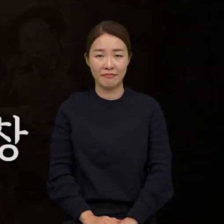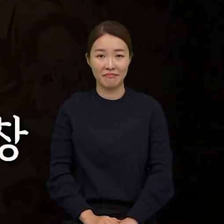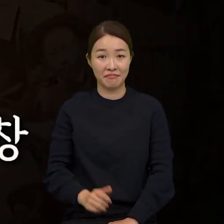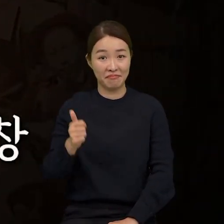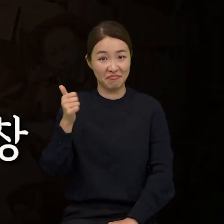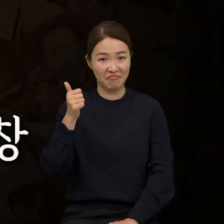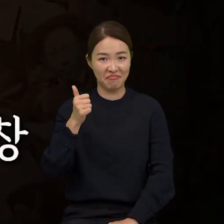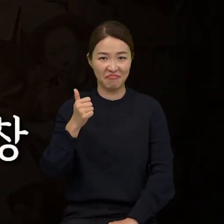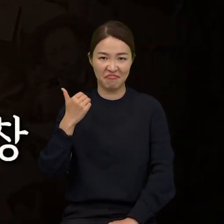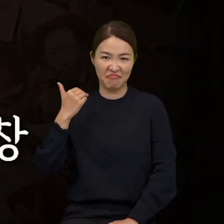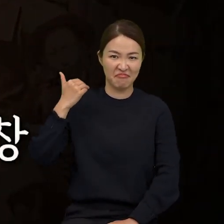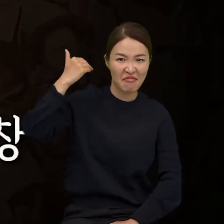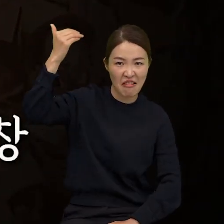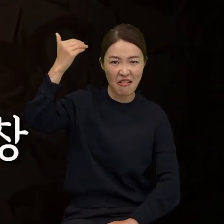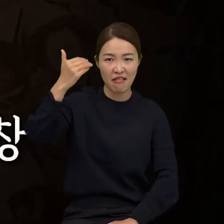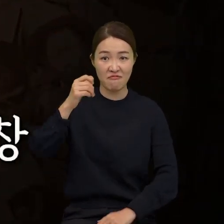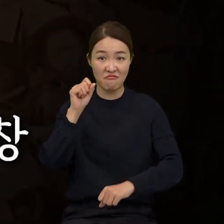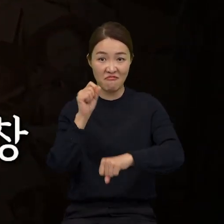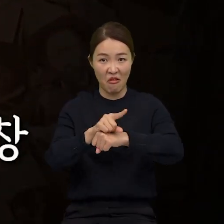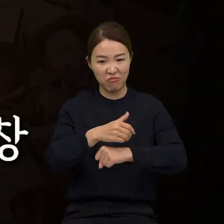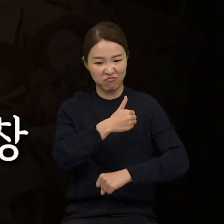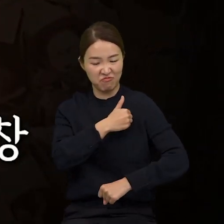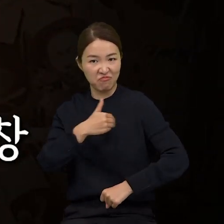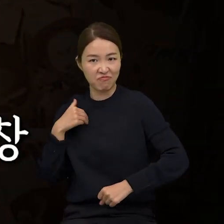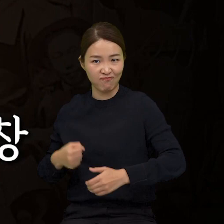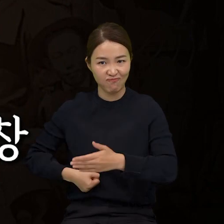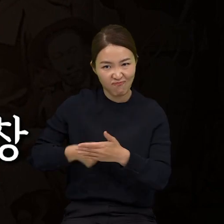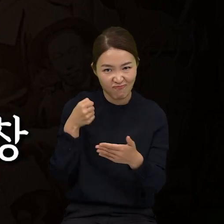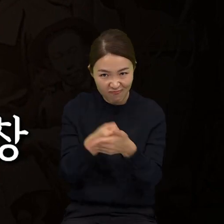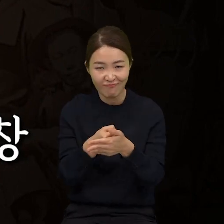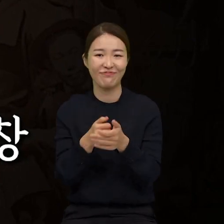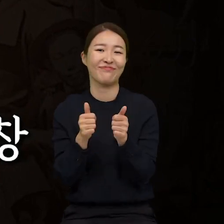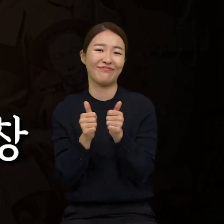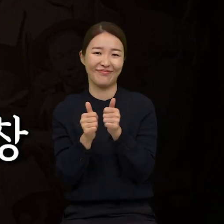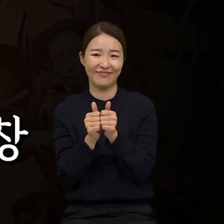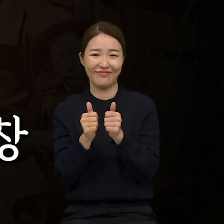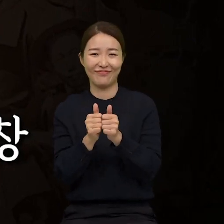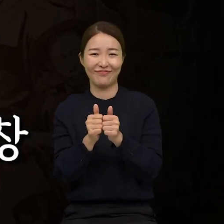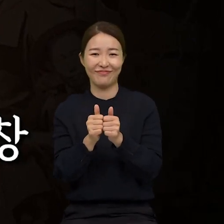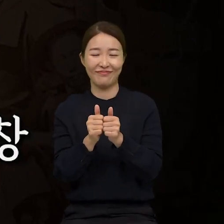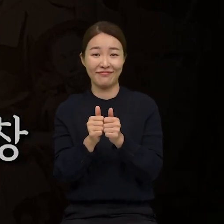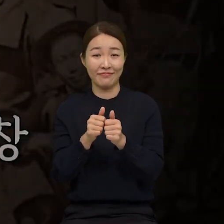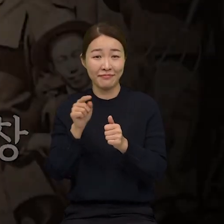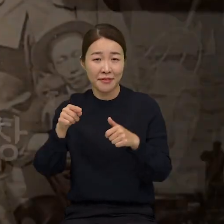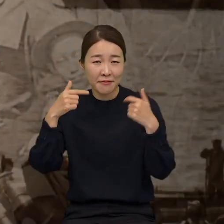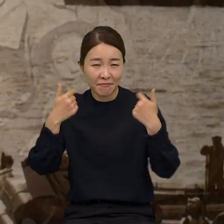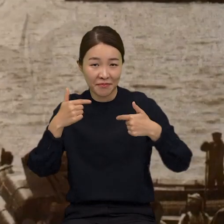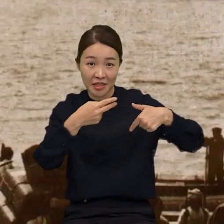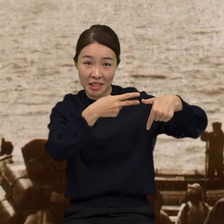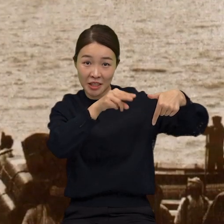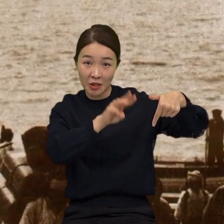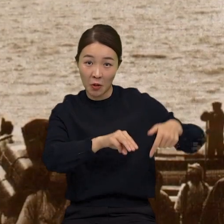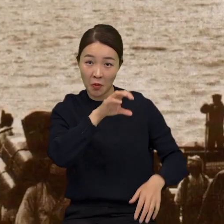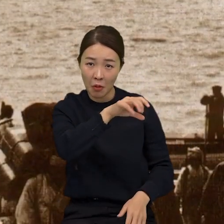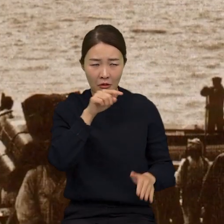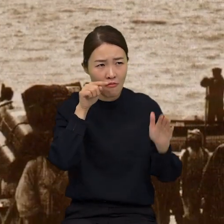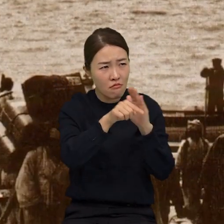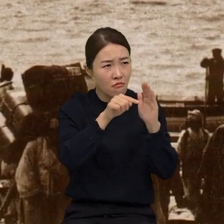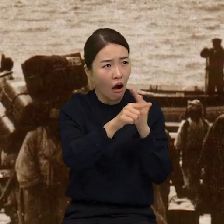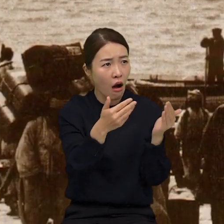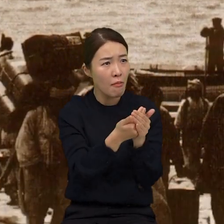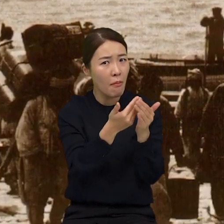청년 안재창은 건장한 체격으로 성격도 대범했다. 그는 틈틈이 인천을